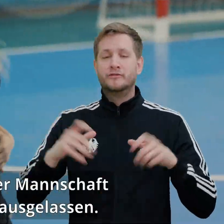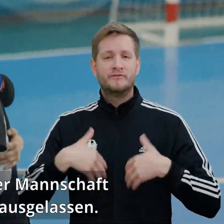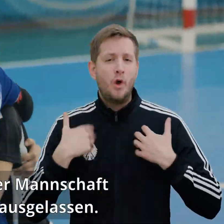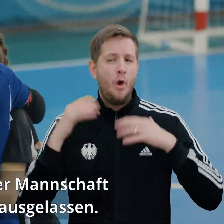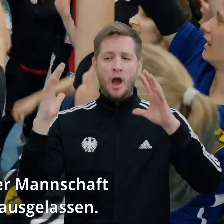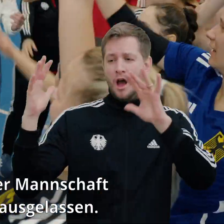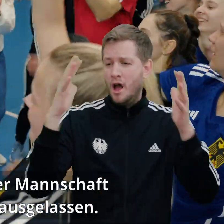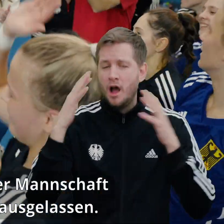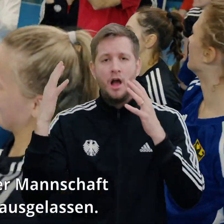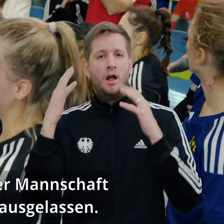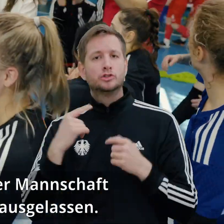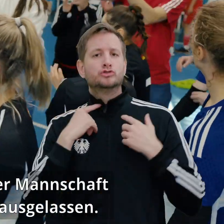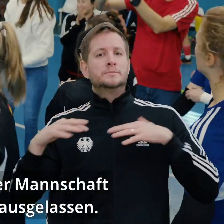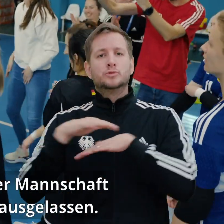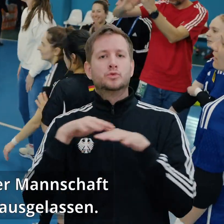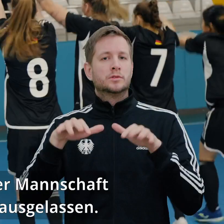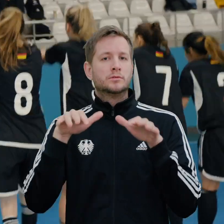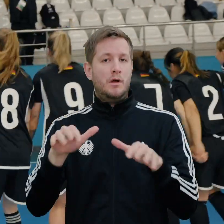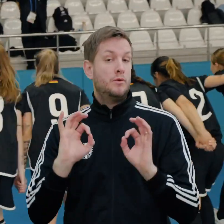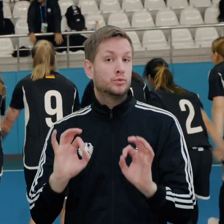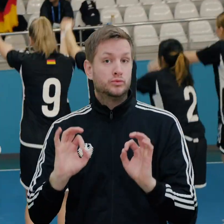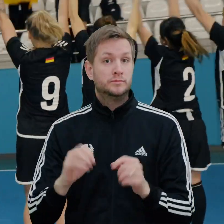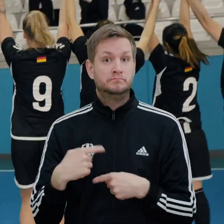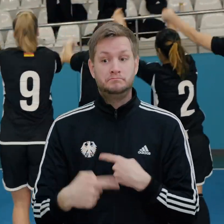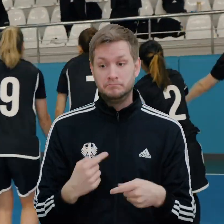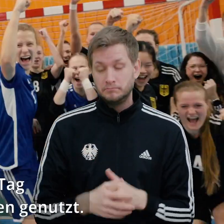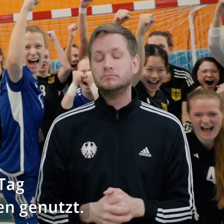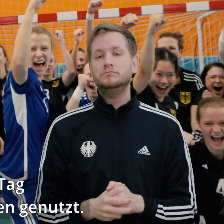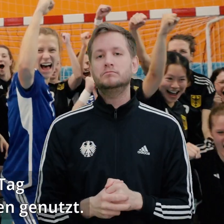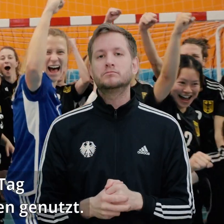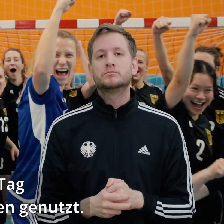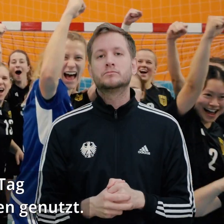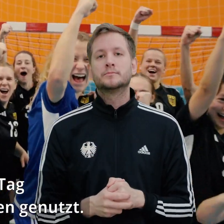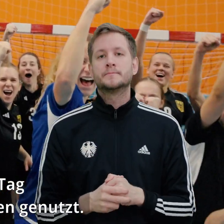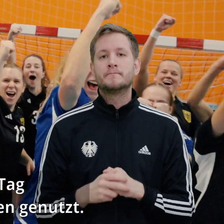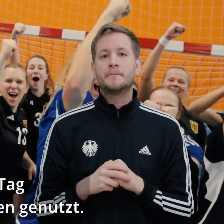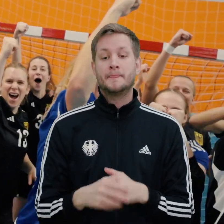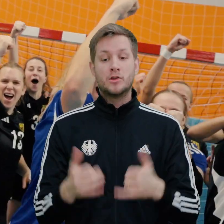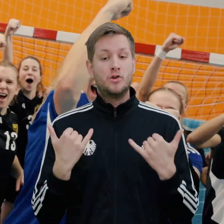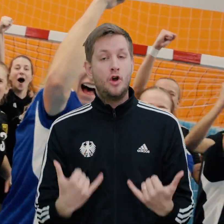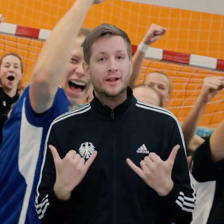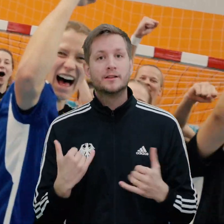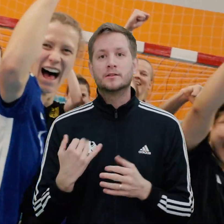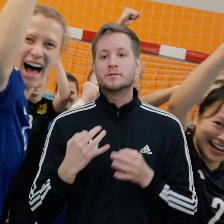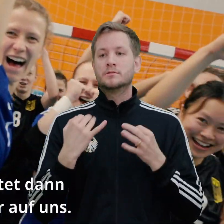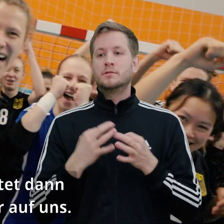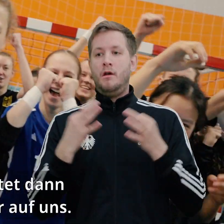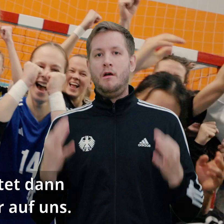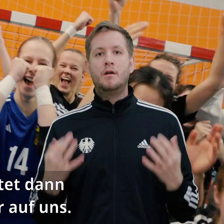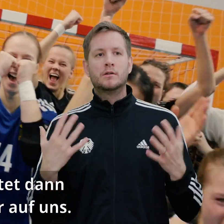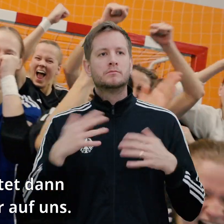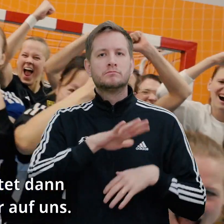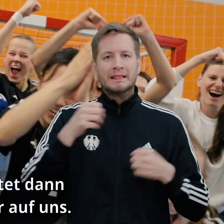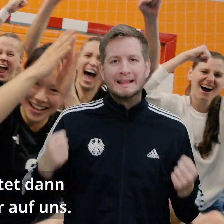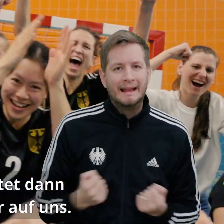in der Mannschaft ist dementsprechend ausgelassen. Der heutige Tag wurde zum Trainieren genutzt. Heute